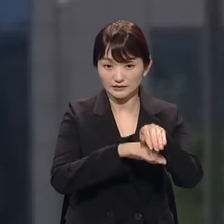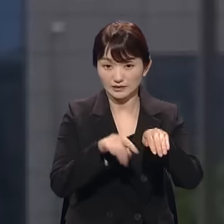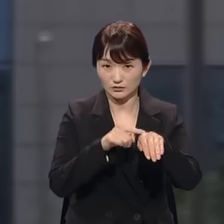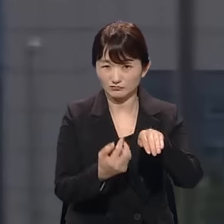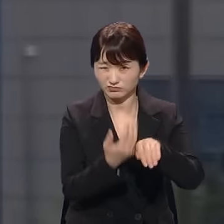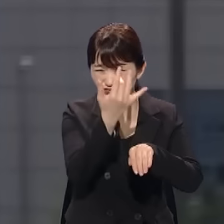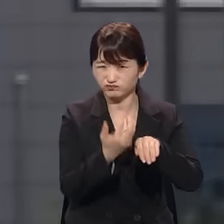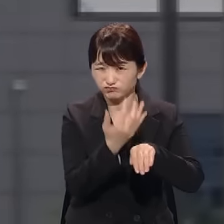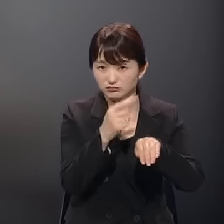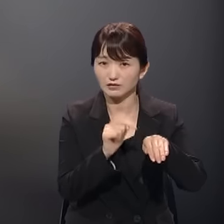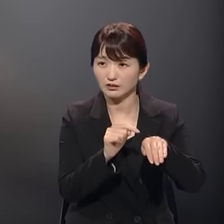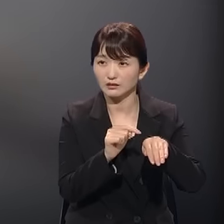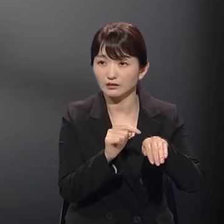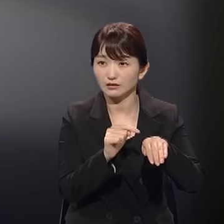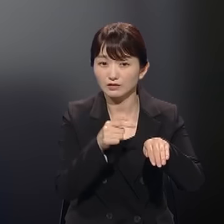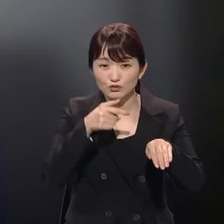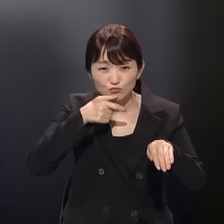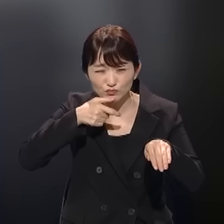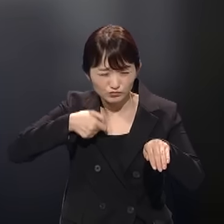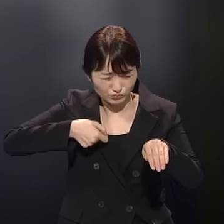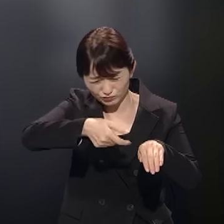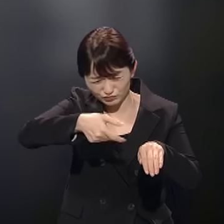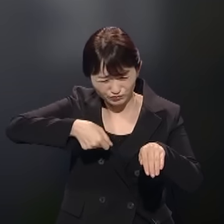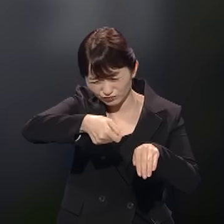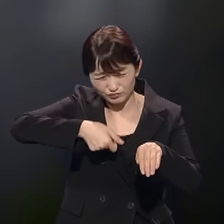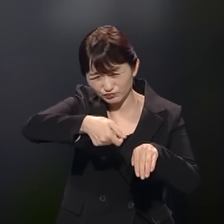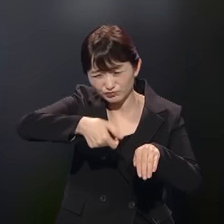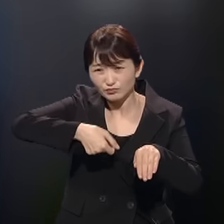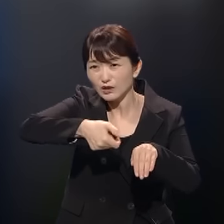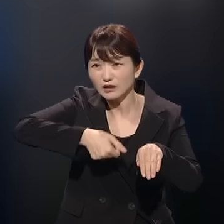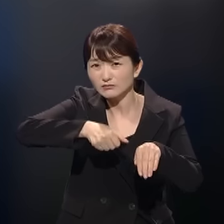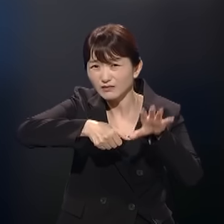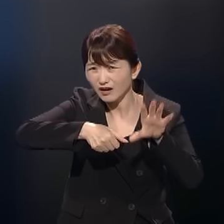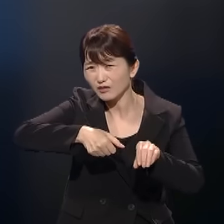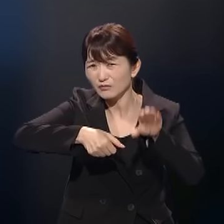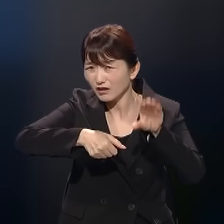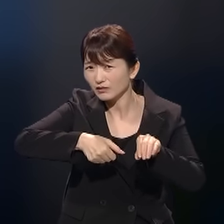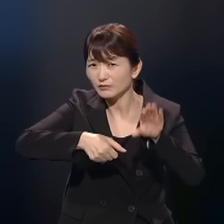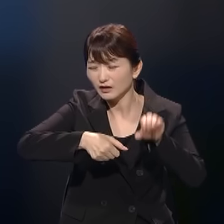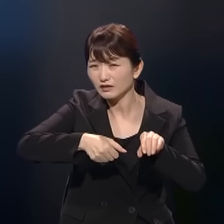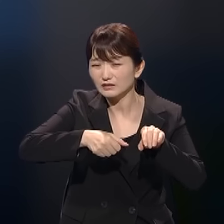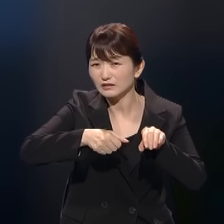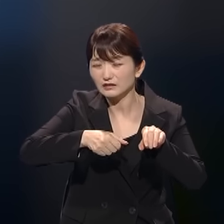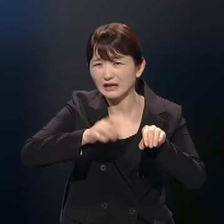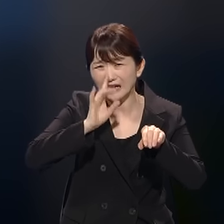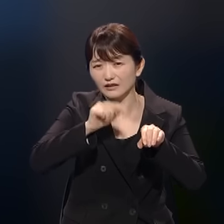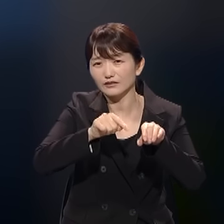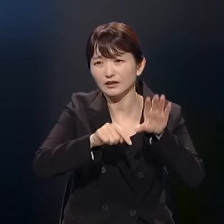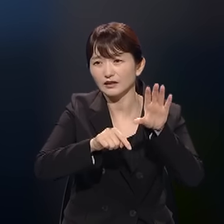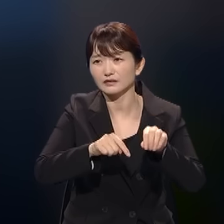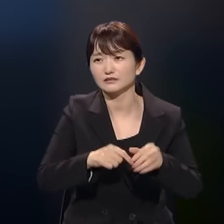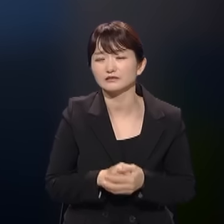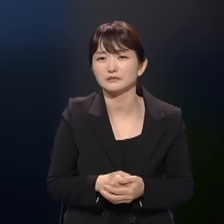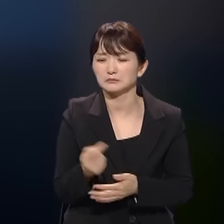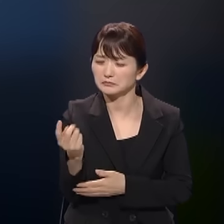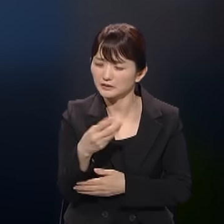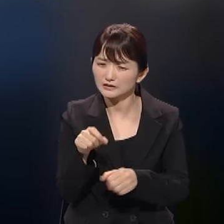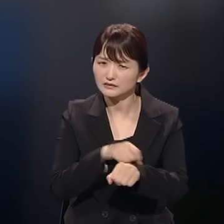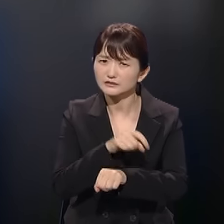화재가 나면 물을 암만 끼얹어도 이게 화재가 불이 꺼지질 않잖아요. 예, 그렇습니다. 이게 몇 가지 특성이